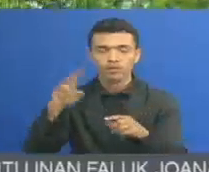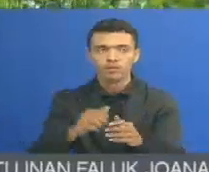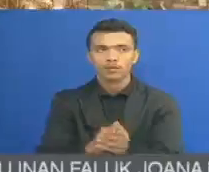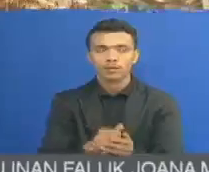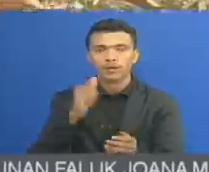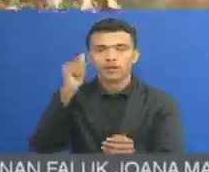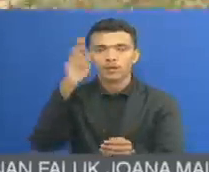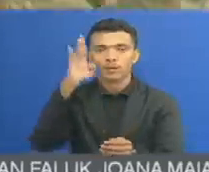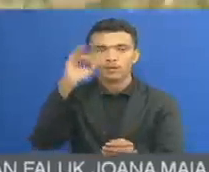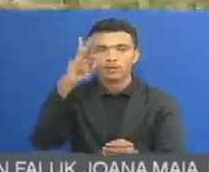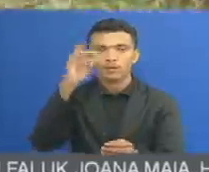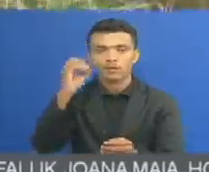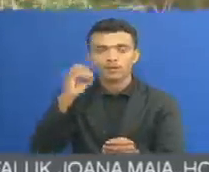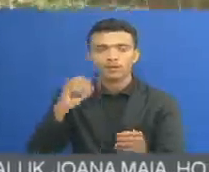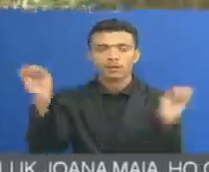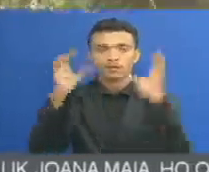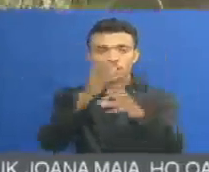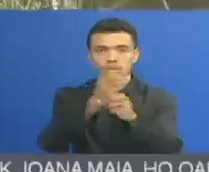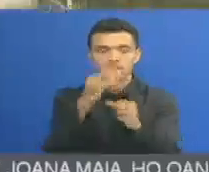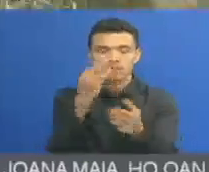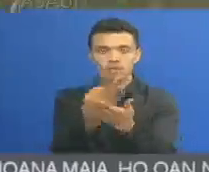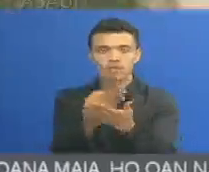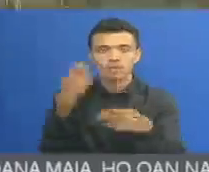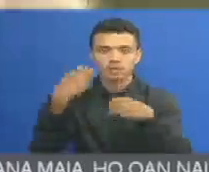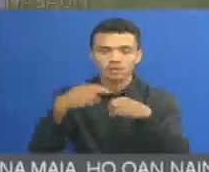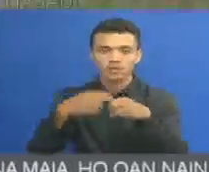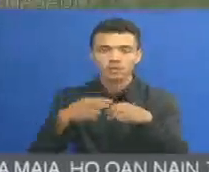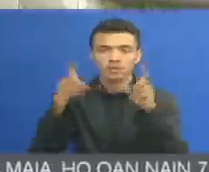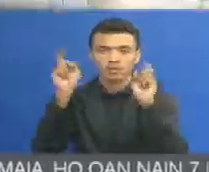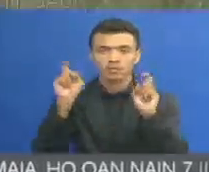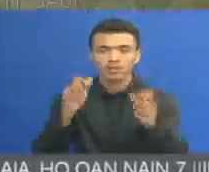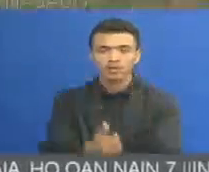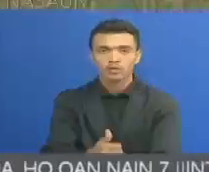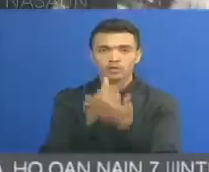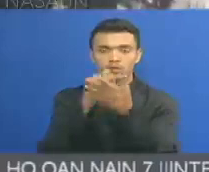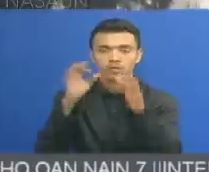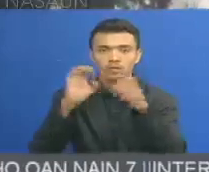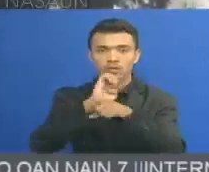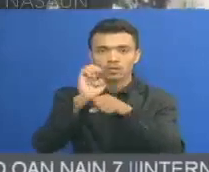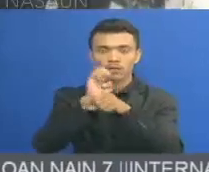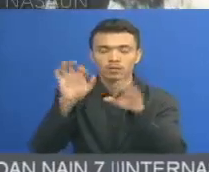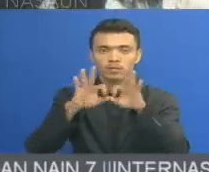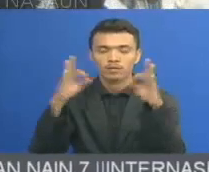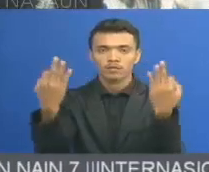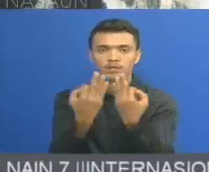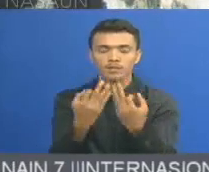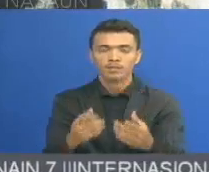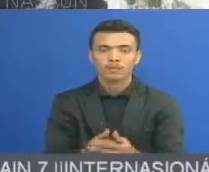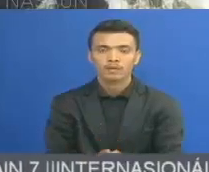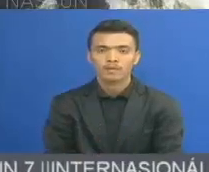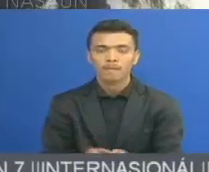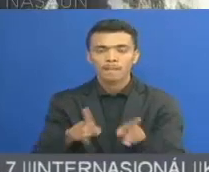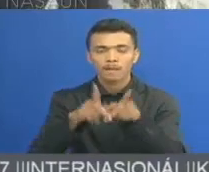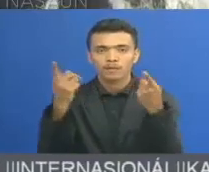afirma, quando nia la simu salário, susar Tebes bania atu responde necessidade umalaran. Tafen Kwan Kairami, tina